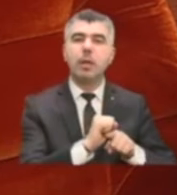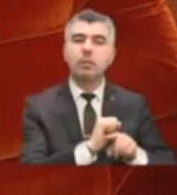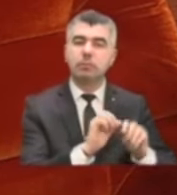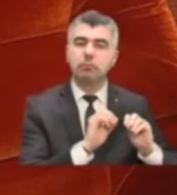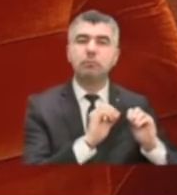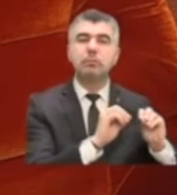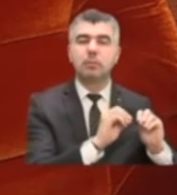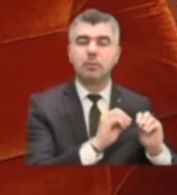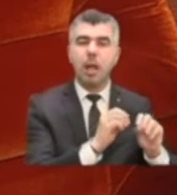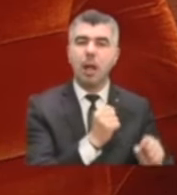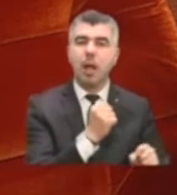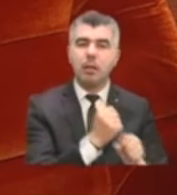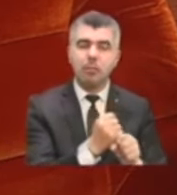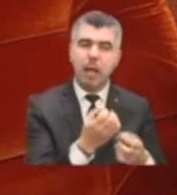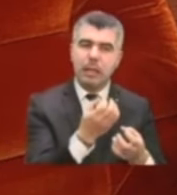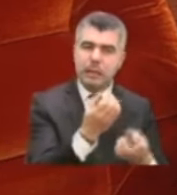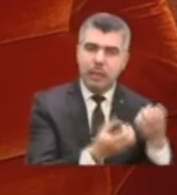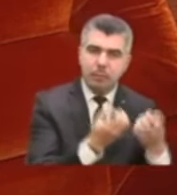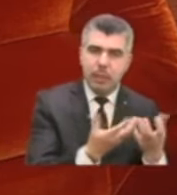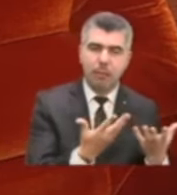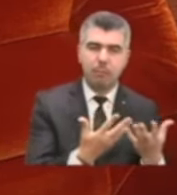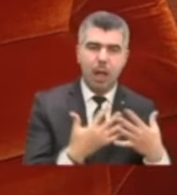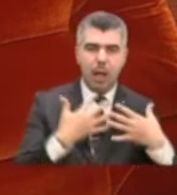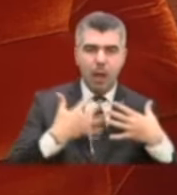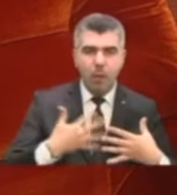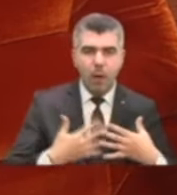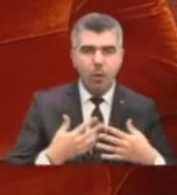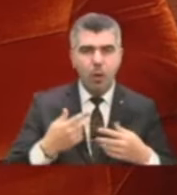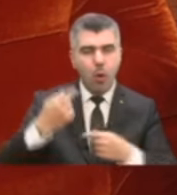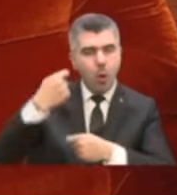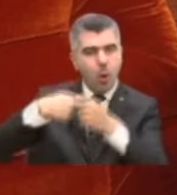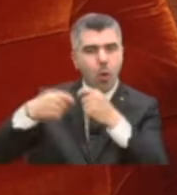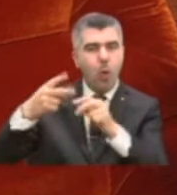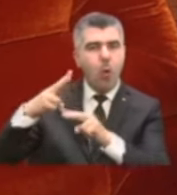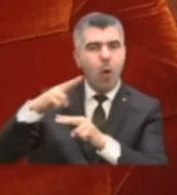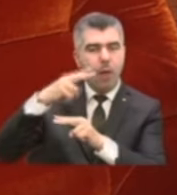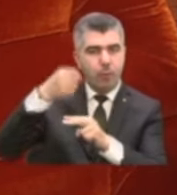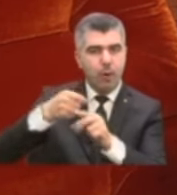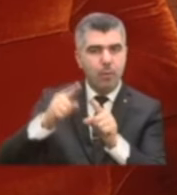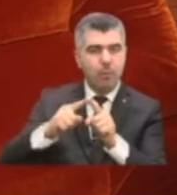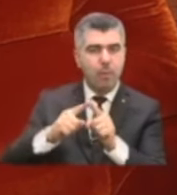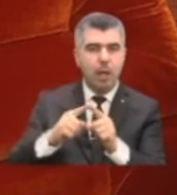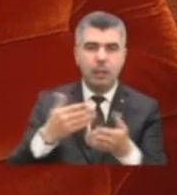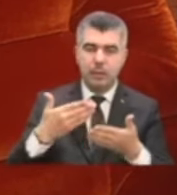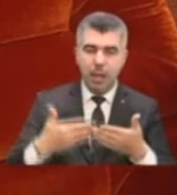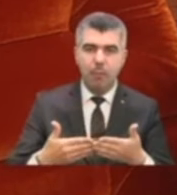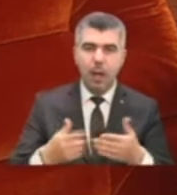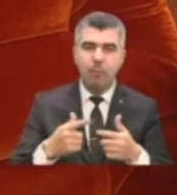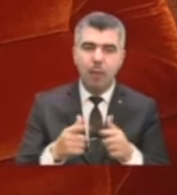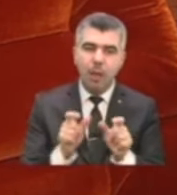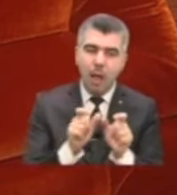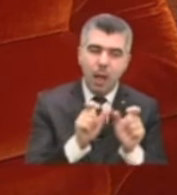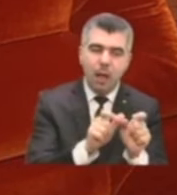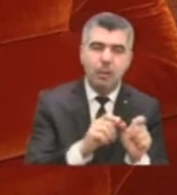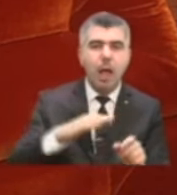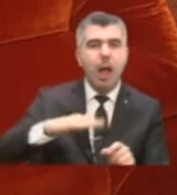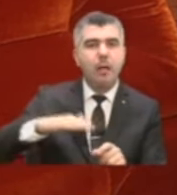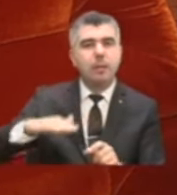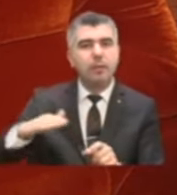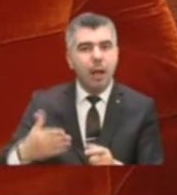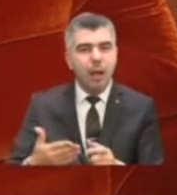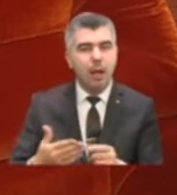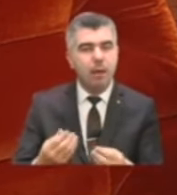كتشتغل بالإضافة للطبخ والطرز والحلاقة، دابا كدير مهن الرعاية اللي هي المربيات اللي هي المرافقات